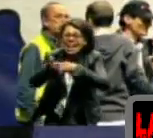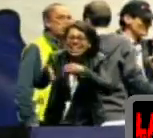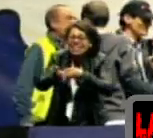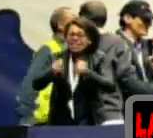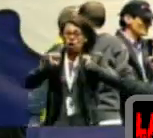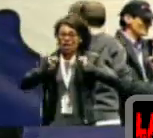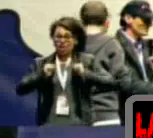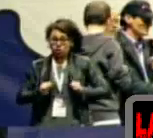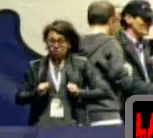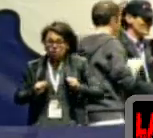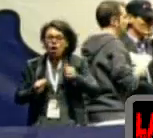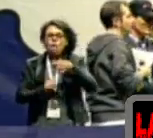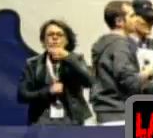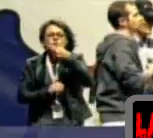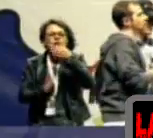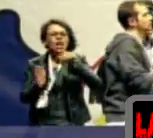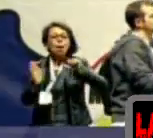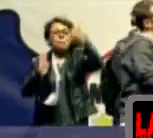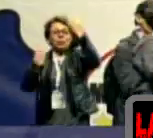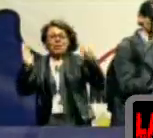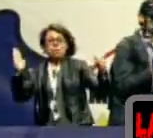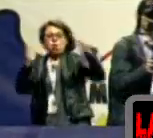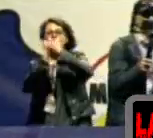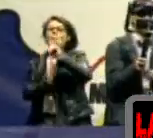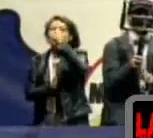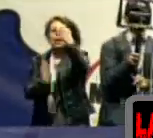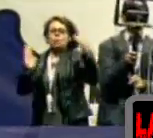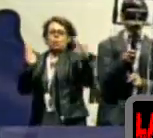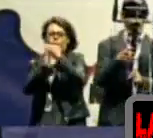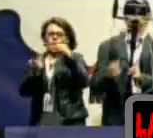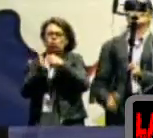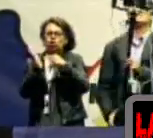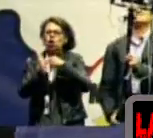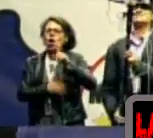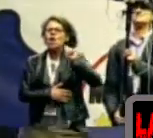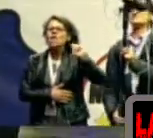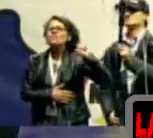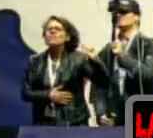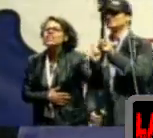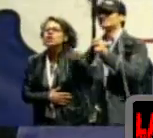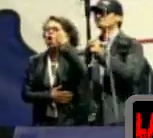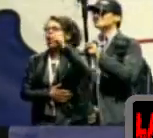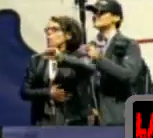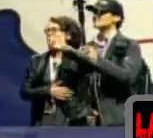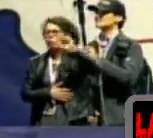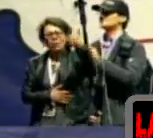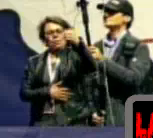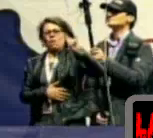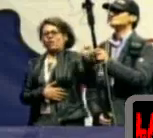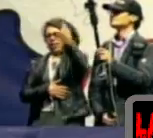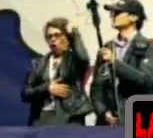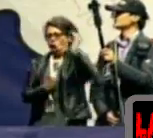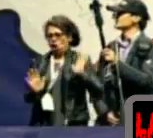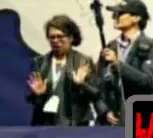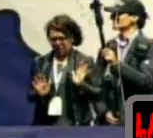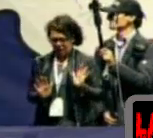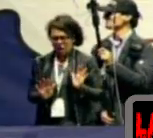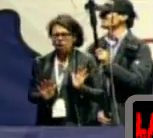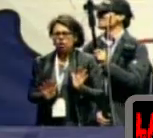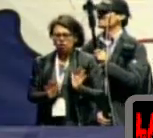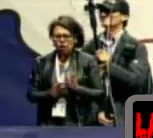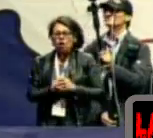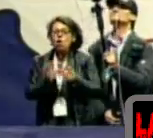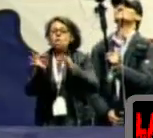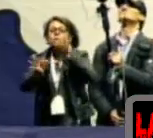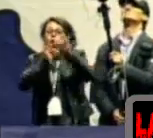come primo punto Queste sono le vittorie le prime vittorie sono le prime vittorie il fatto che sta cambiando